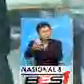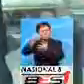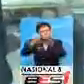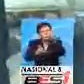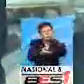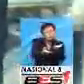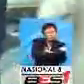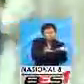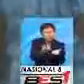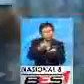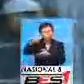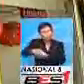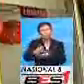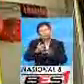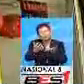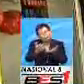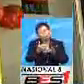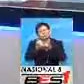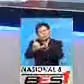khidmat mereka diperlukan